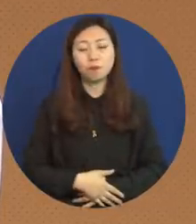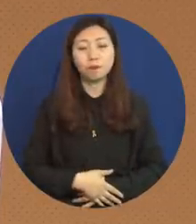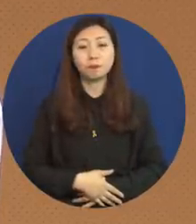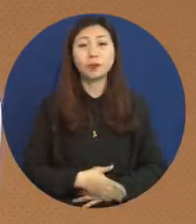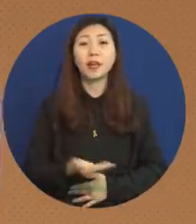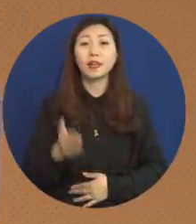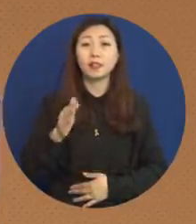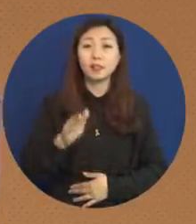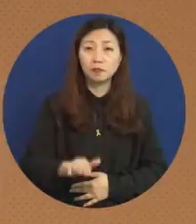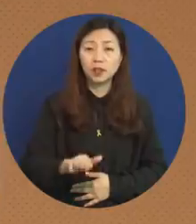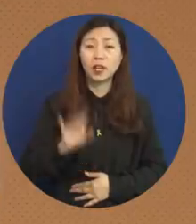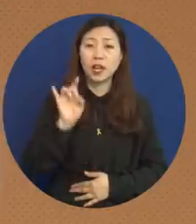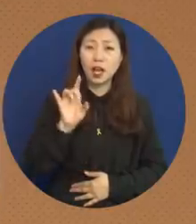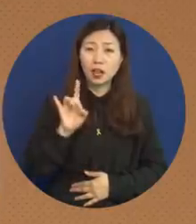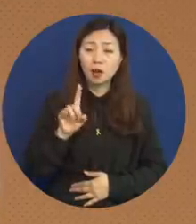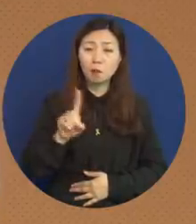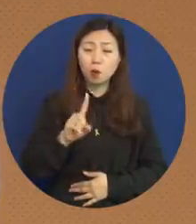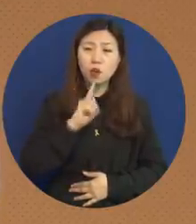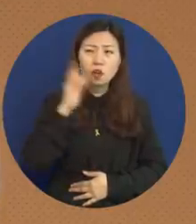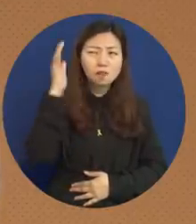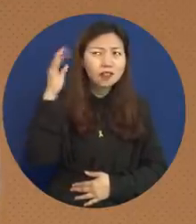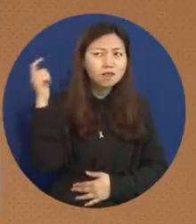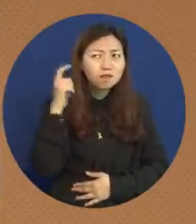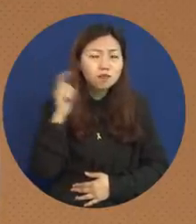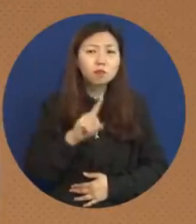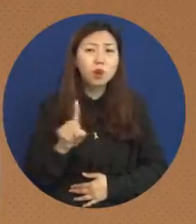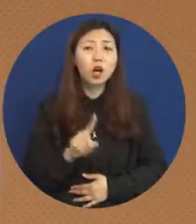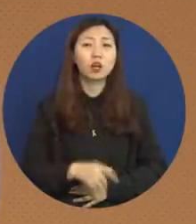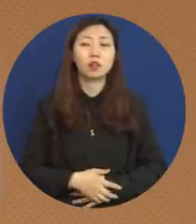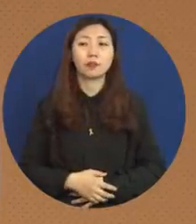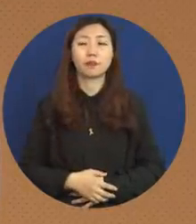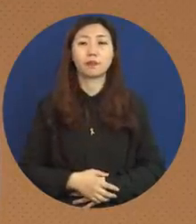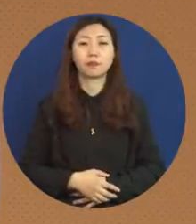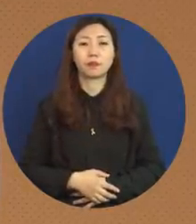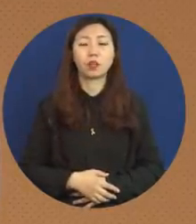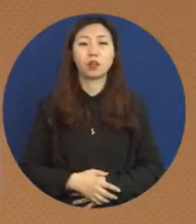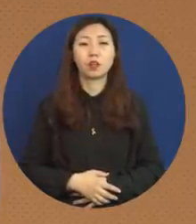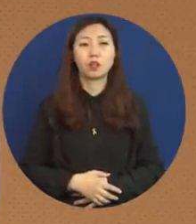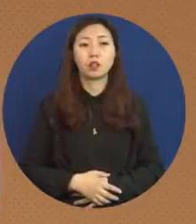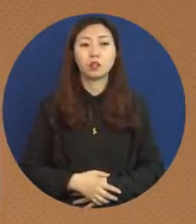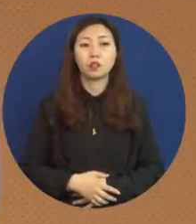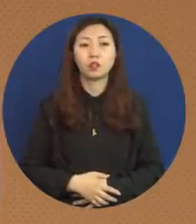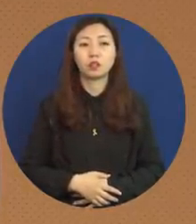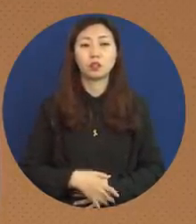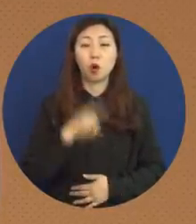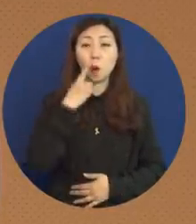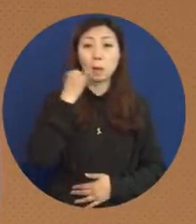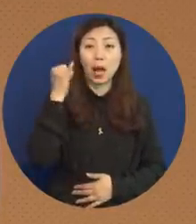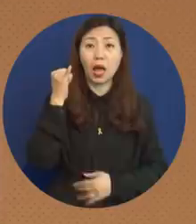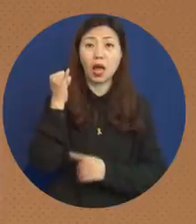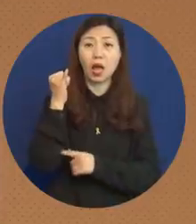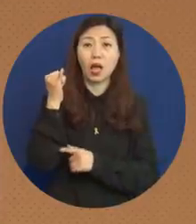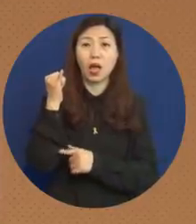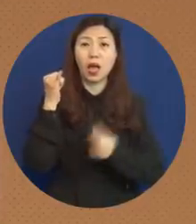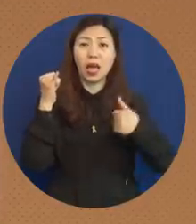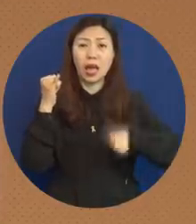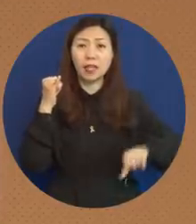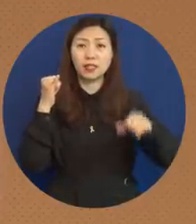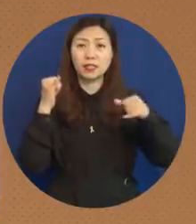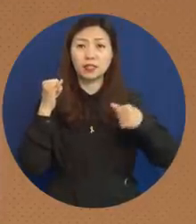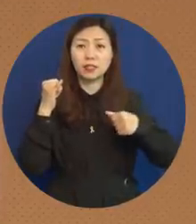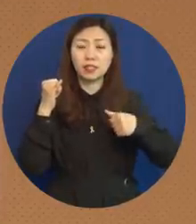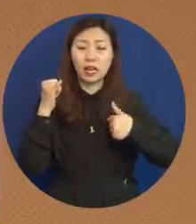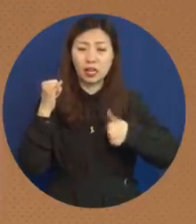이제 지금 얘기를 들어보면, 그거는 엄마가 애들을